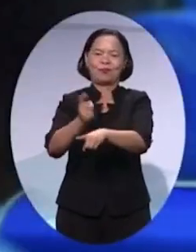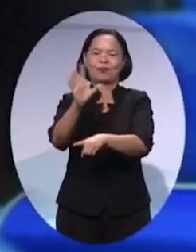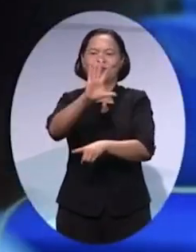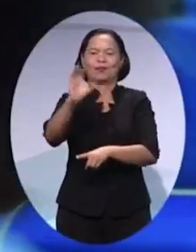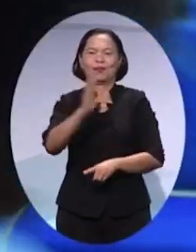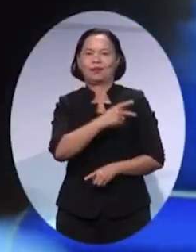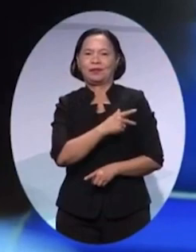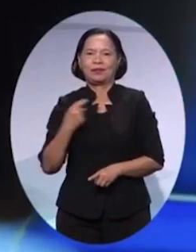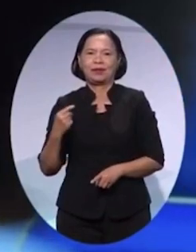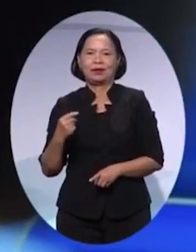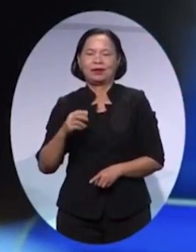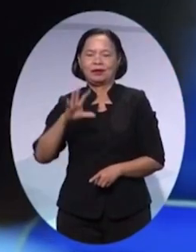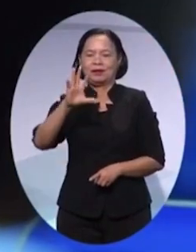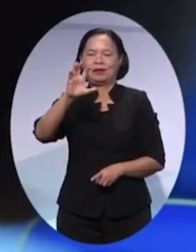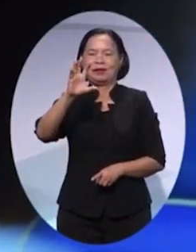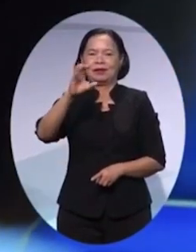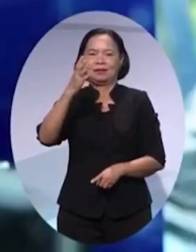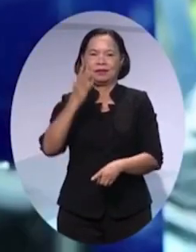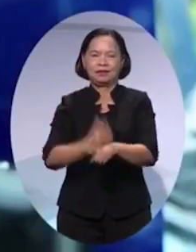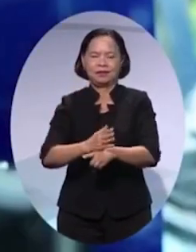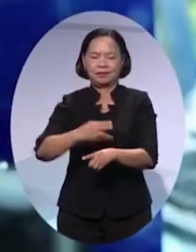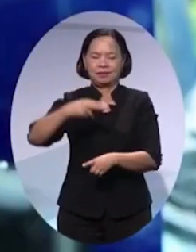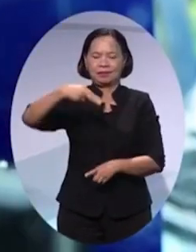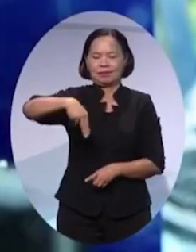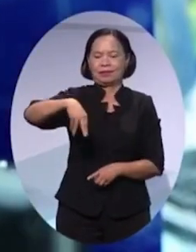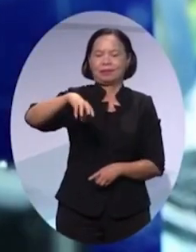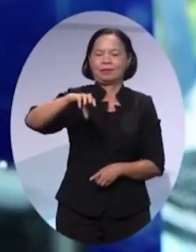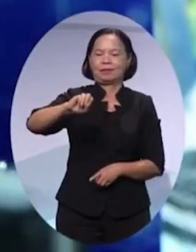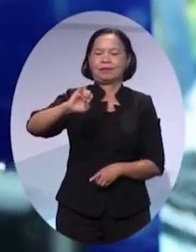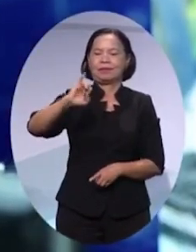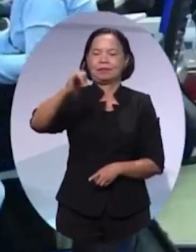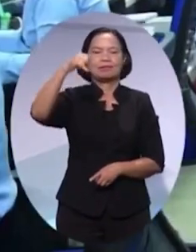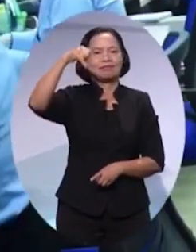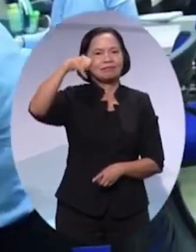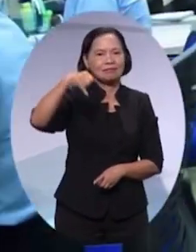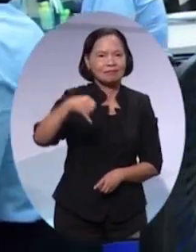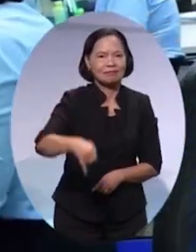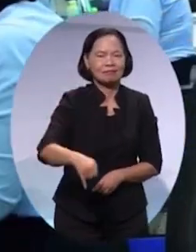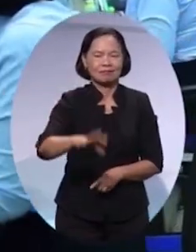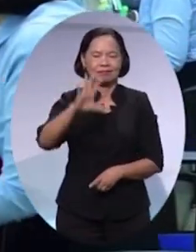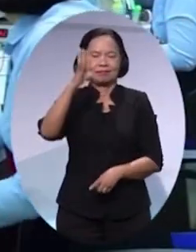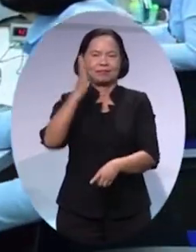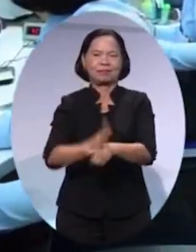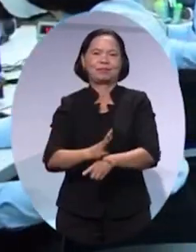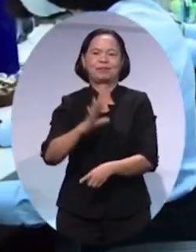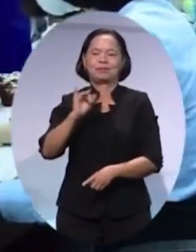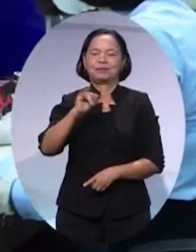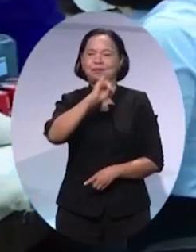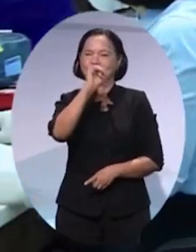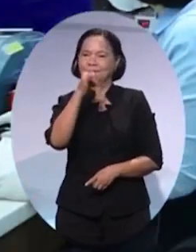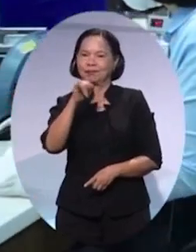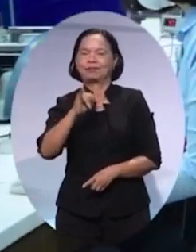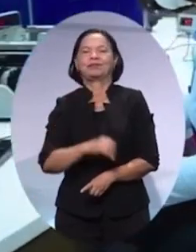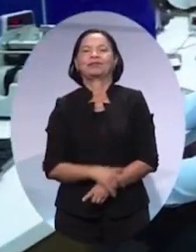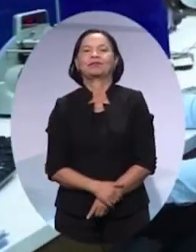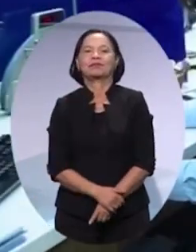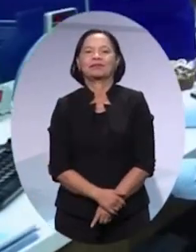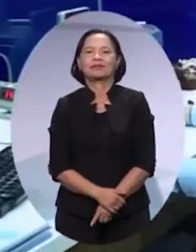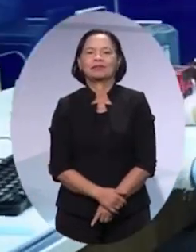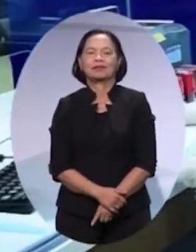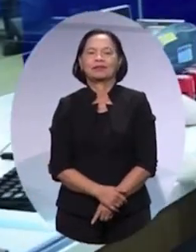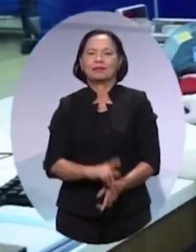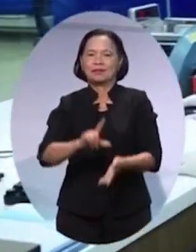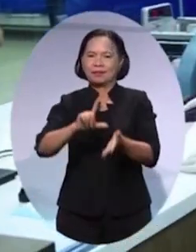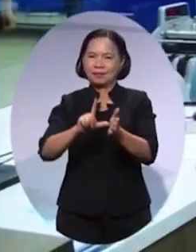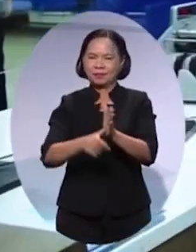dư nợ 50.000 tỷ đồng, trong đó dư nợ đến hạn cần cơ cấu lại trên 5.000 tỷ đồng. Trong thời gian qua thì chịu ảnh